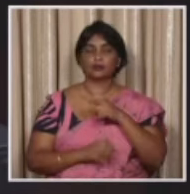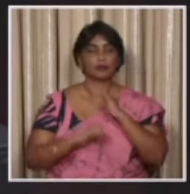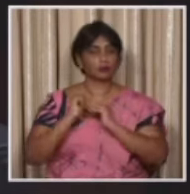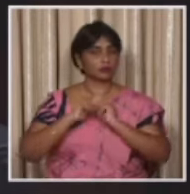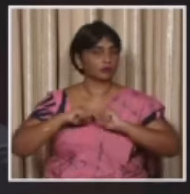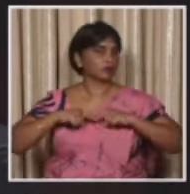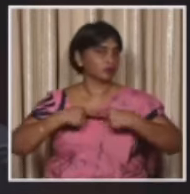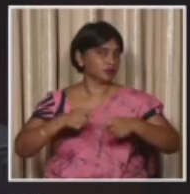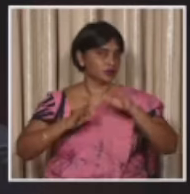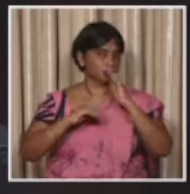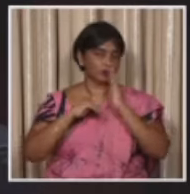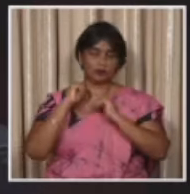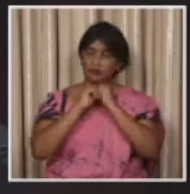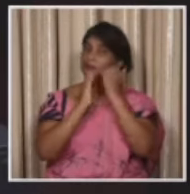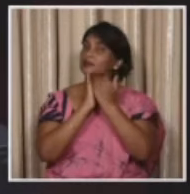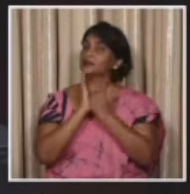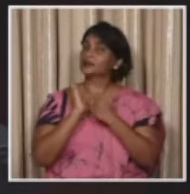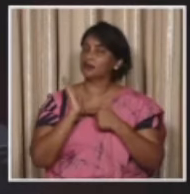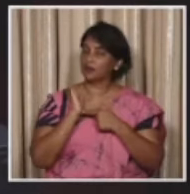මේ වැඩපිළිවෙල,